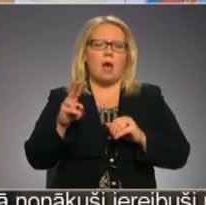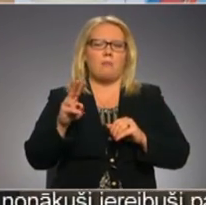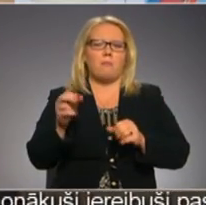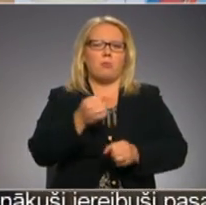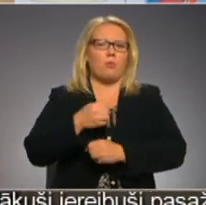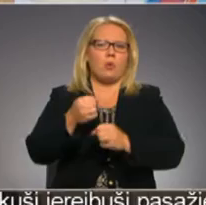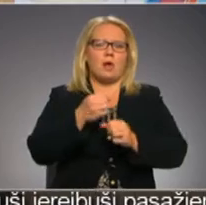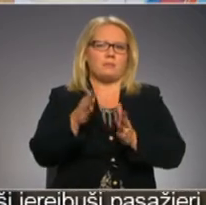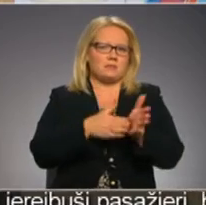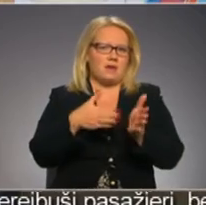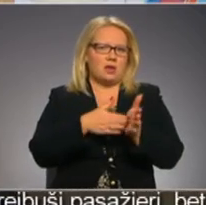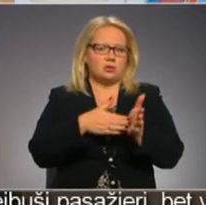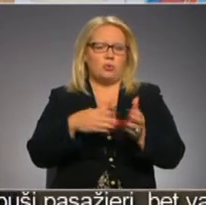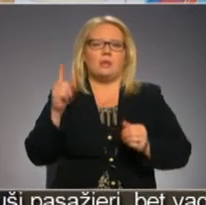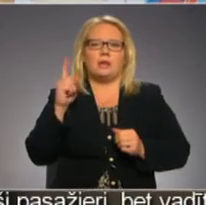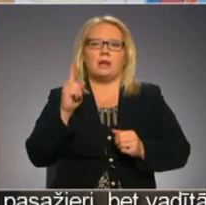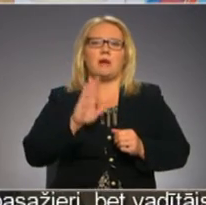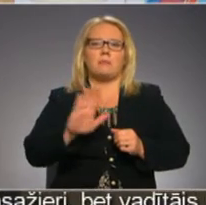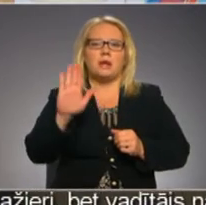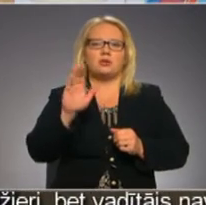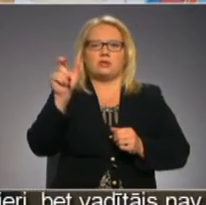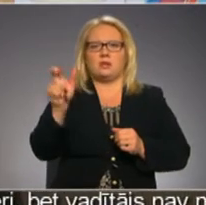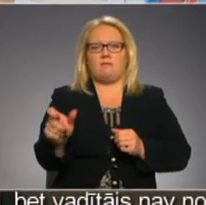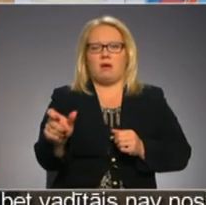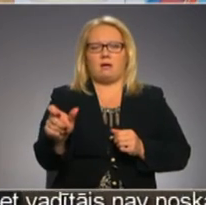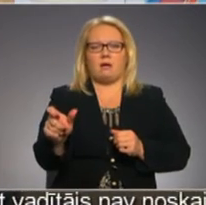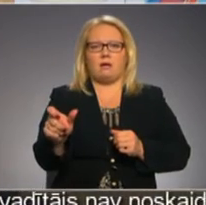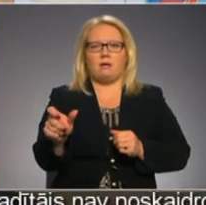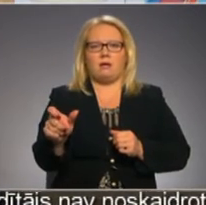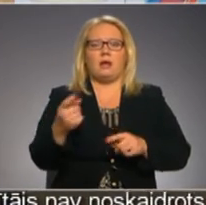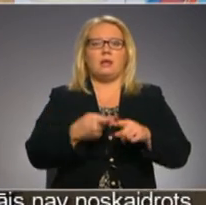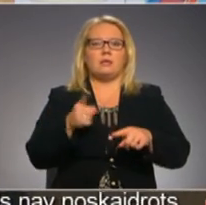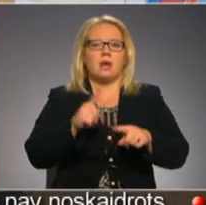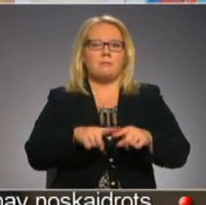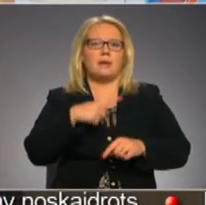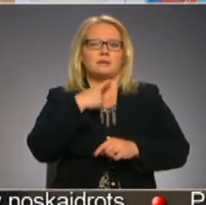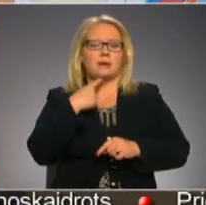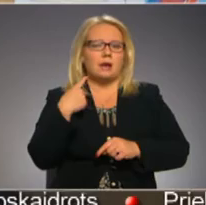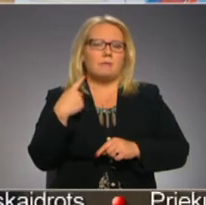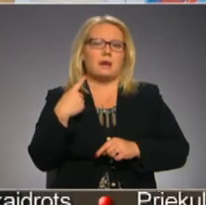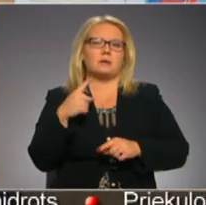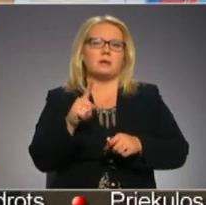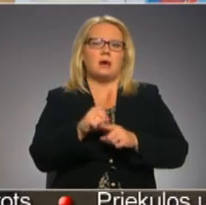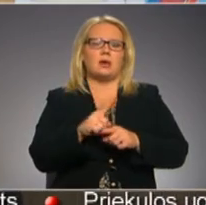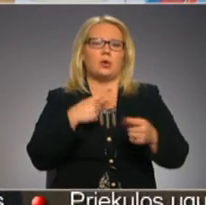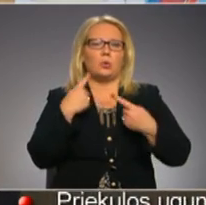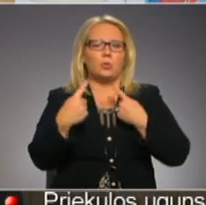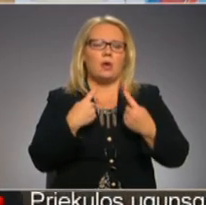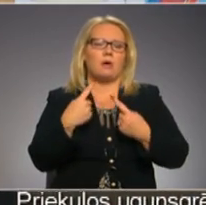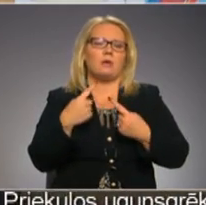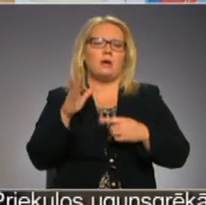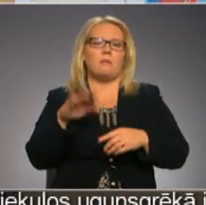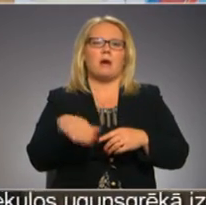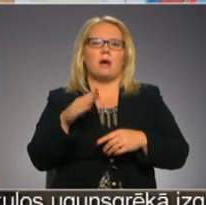sviestu? Tikai priekš cilvēka. Tāpēc gribas arī runāt